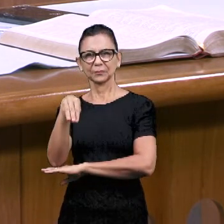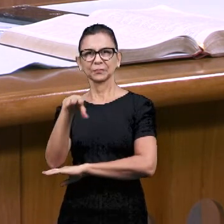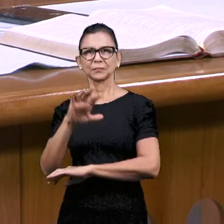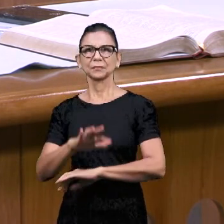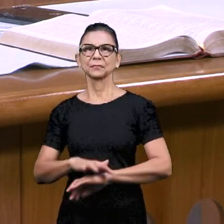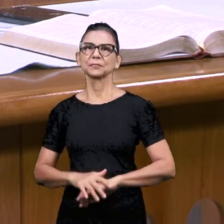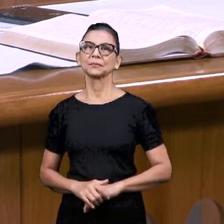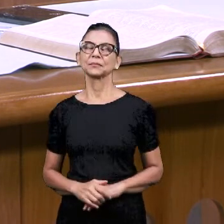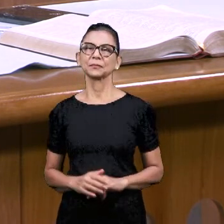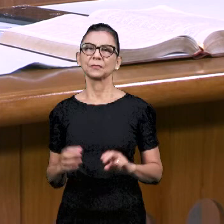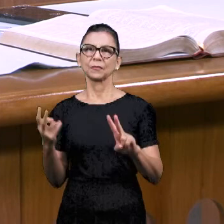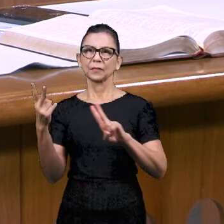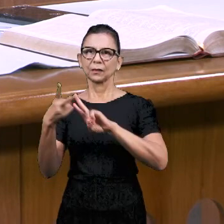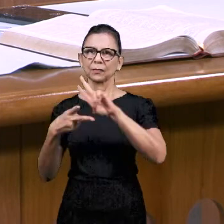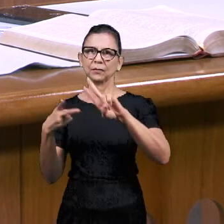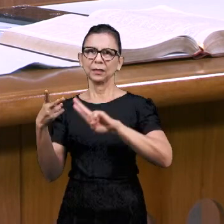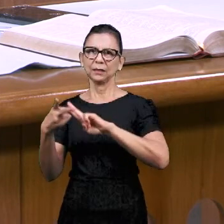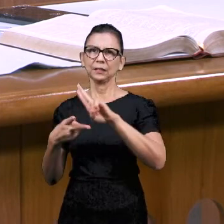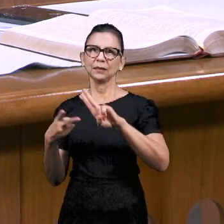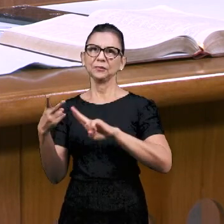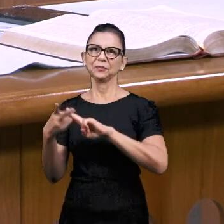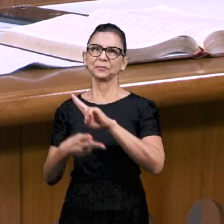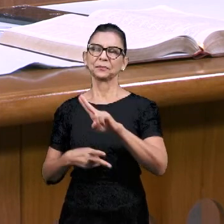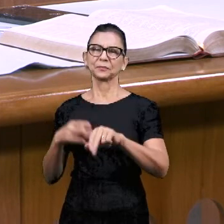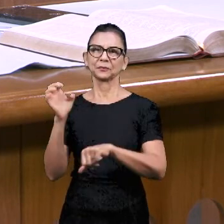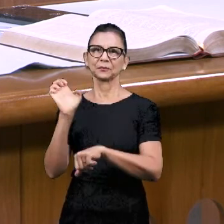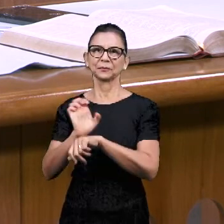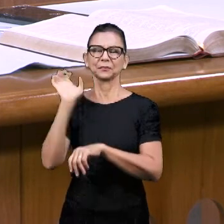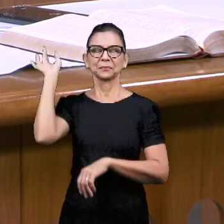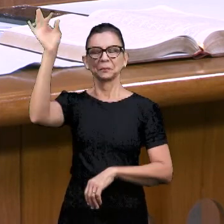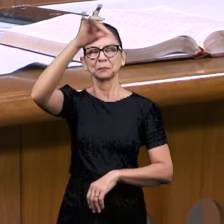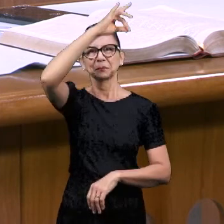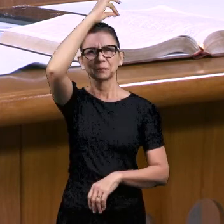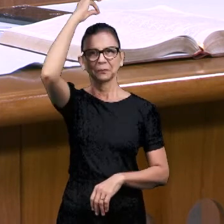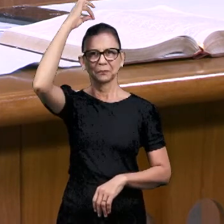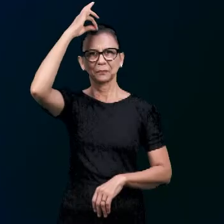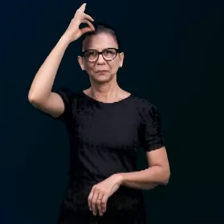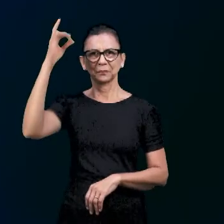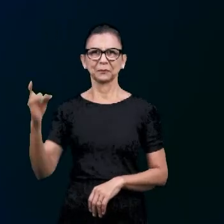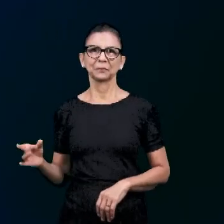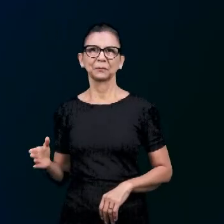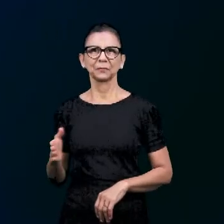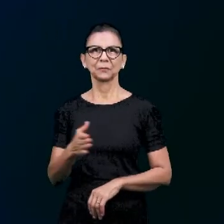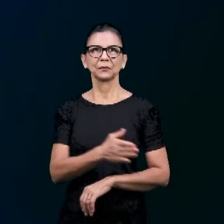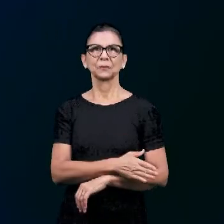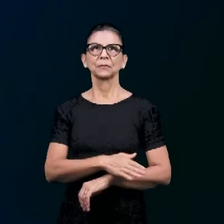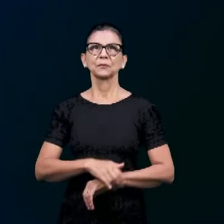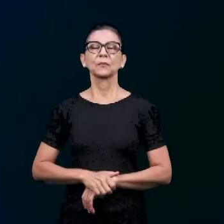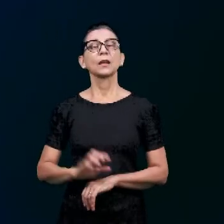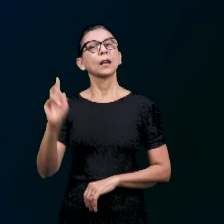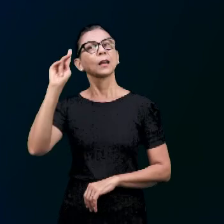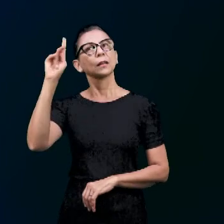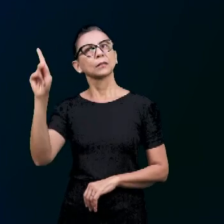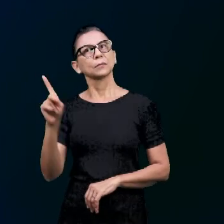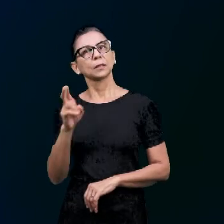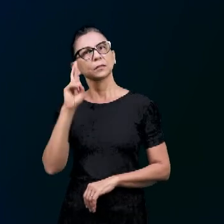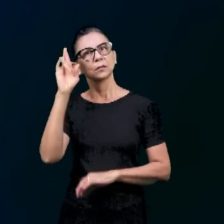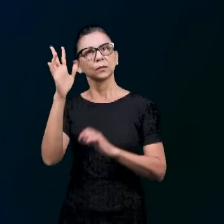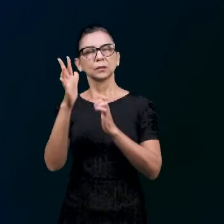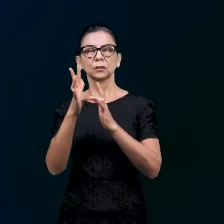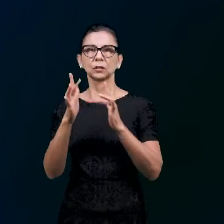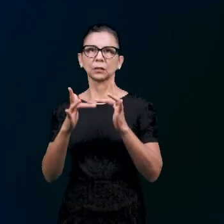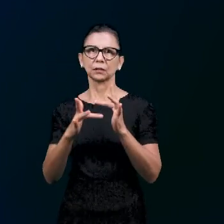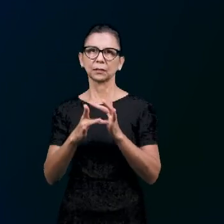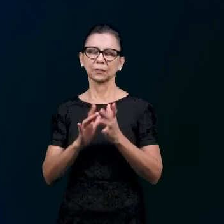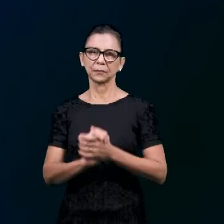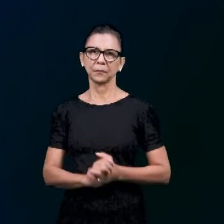de l'église de Viana, de l'état de Espírito Santo, va donner cette réponse. 3.1. Mes frères, la paix du Seigneur Jésus.